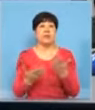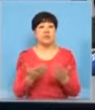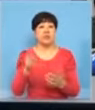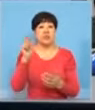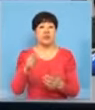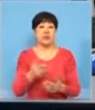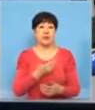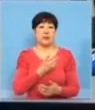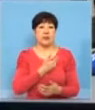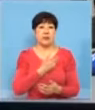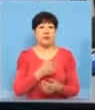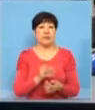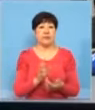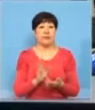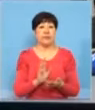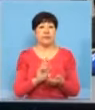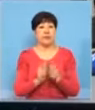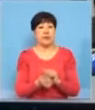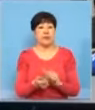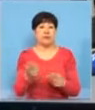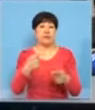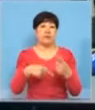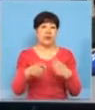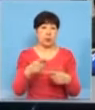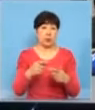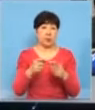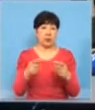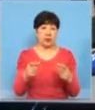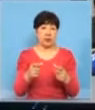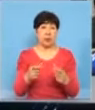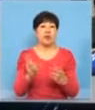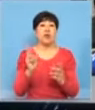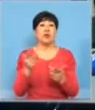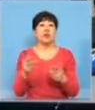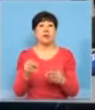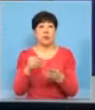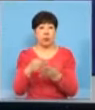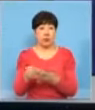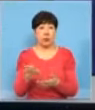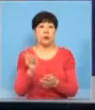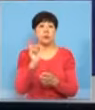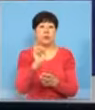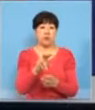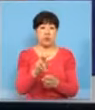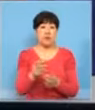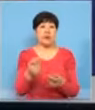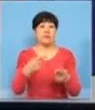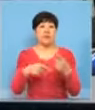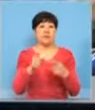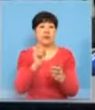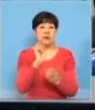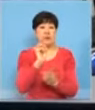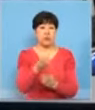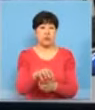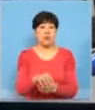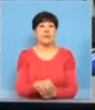решил переиграть, вернуть билет, он может именно где приобрел билет, туда прийти и сделать возврат билета. Во